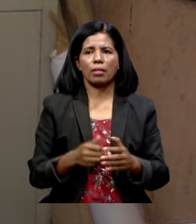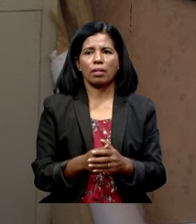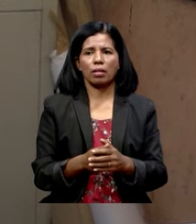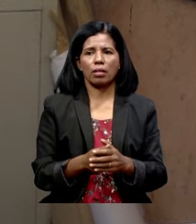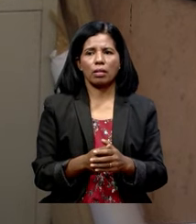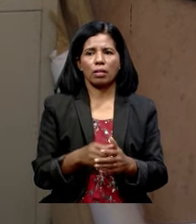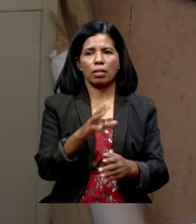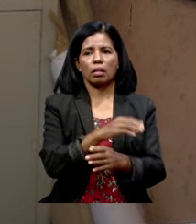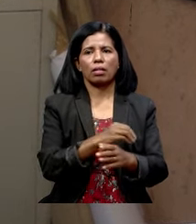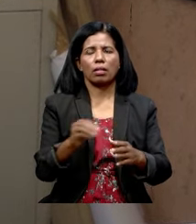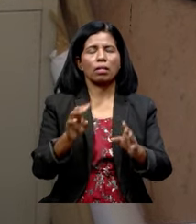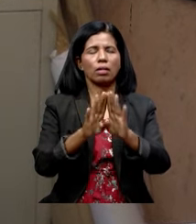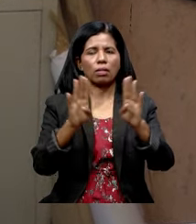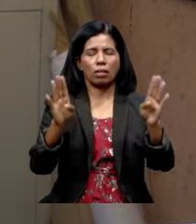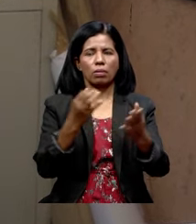rekenin rekenin mane lo ke sala